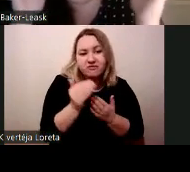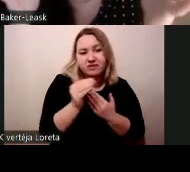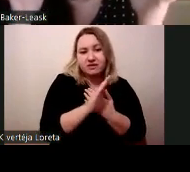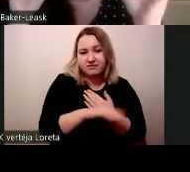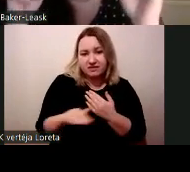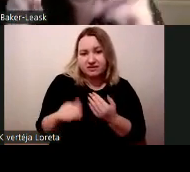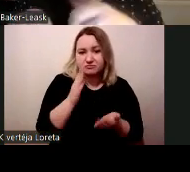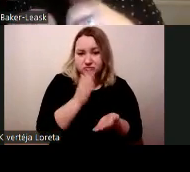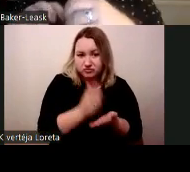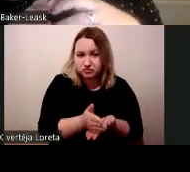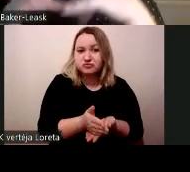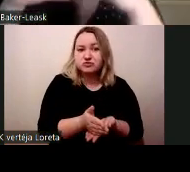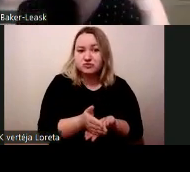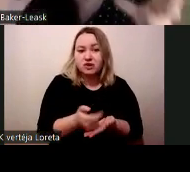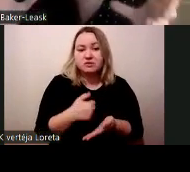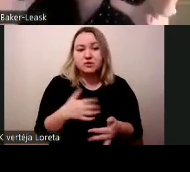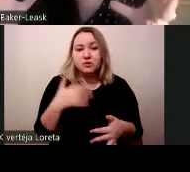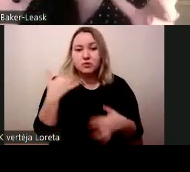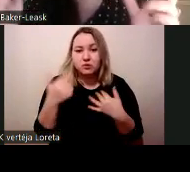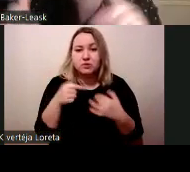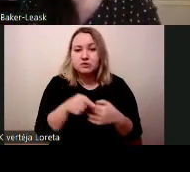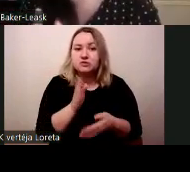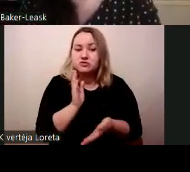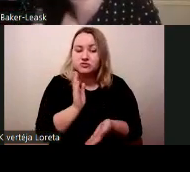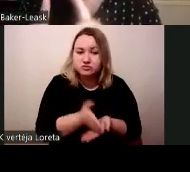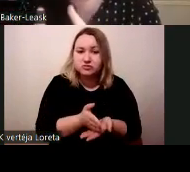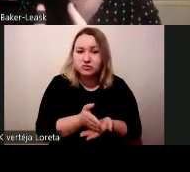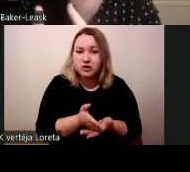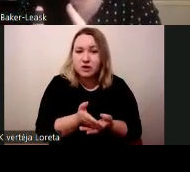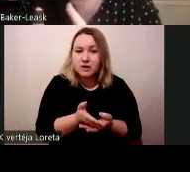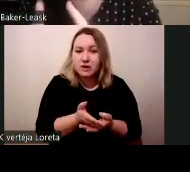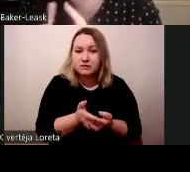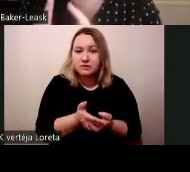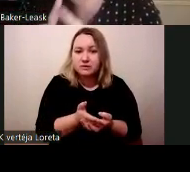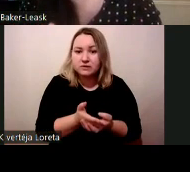Mano nuomonė, čia yra per daug